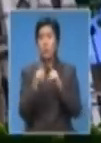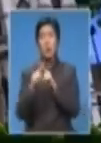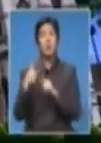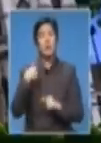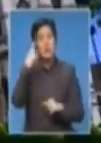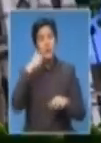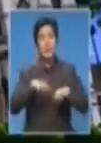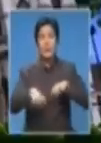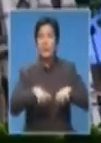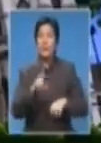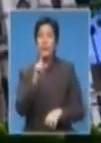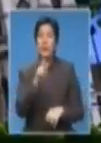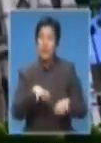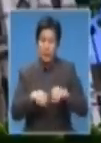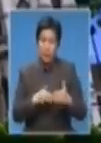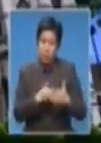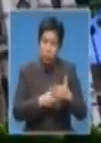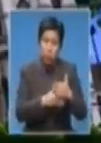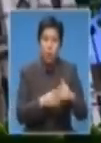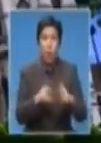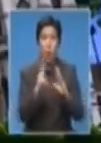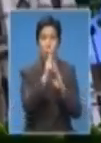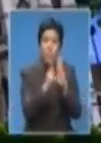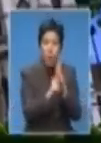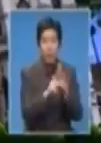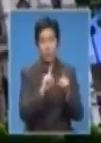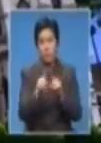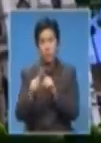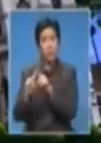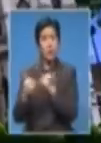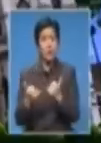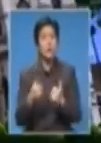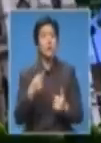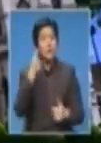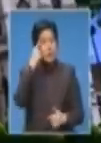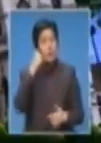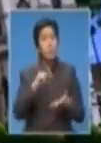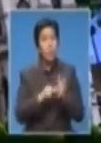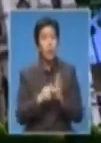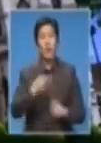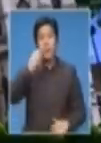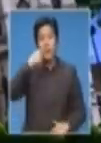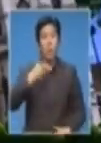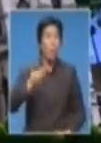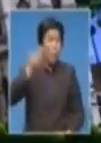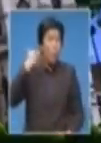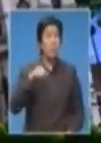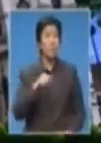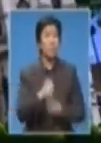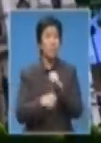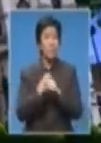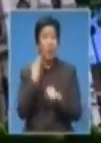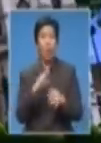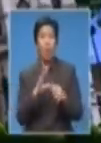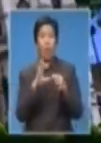ในเชิงบริหารในแง่มุมทางกฎหมายกติกาต่างๆก็อาจจะเรียกได้ว่าประเทศไทยขณะนั้นติดล็